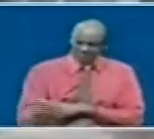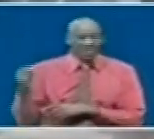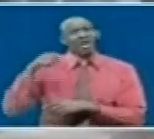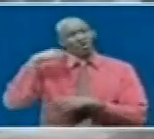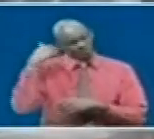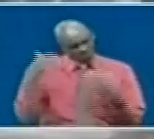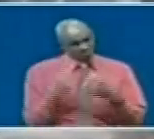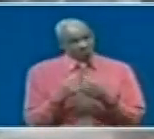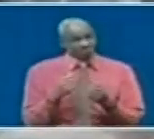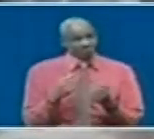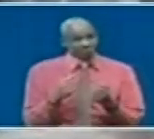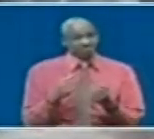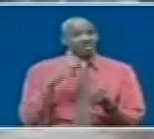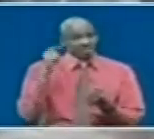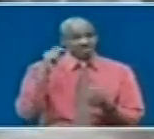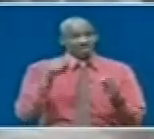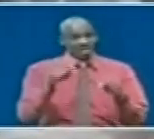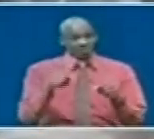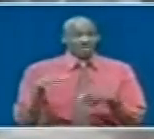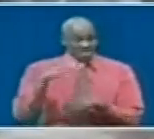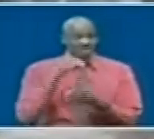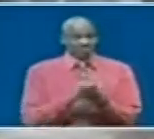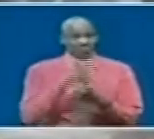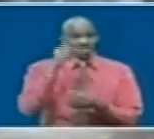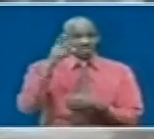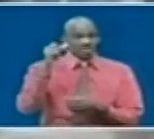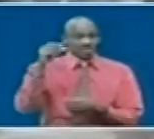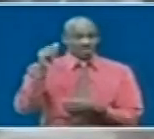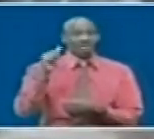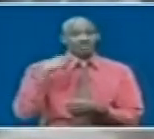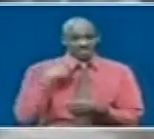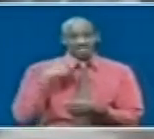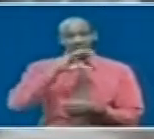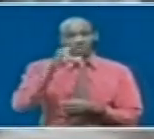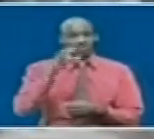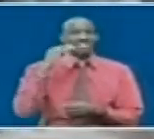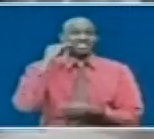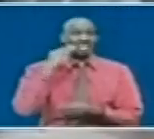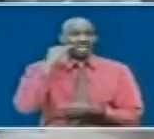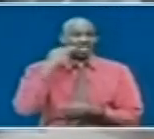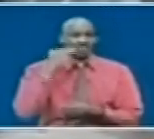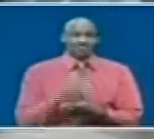kutwa. Franco Tieno, KTN leo kutoka kijiji cha Ndenga, Ukwala, kaunti ya Siaya.